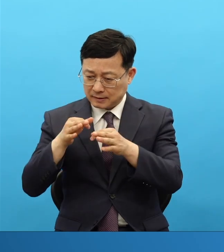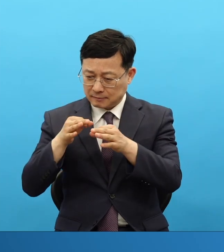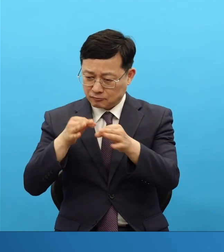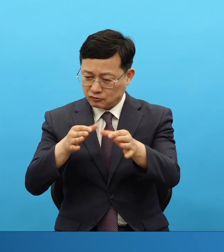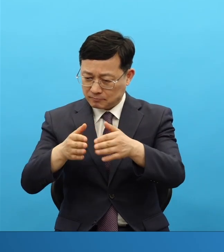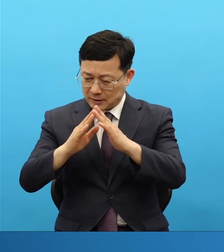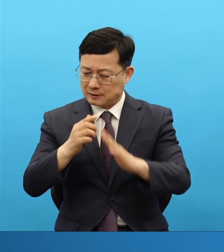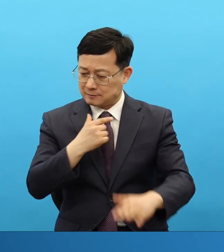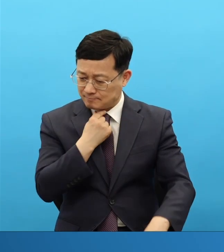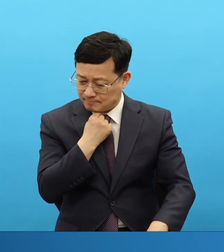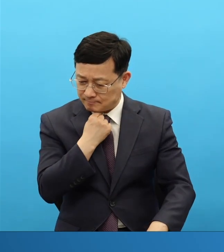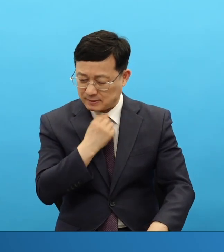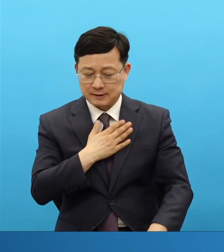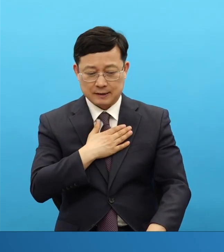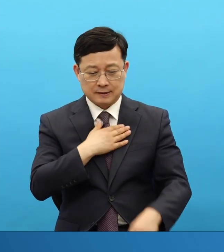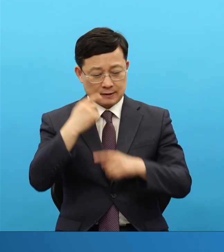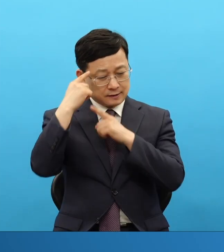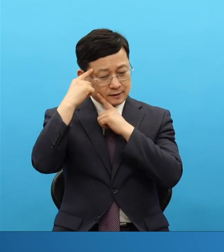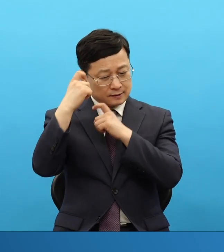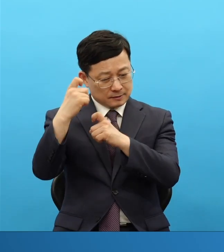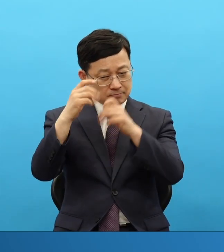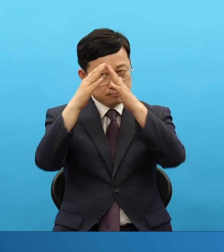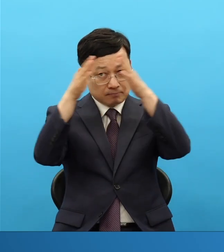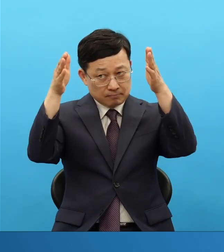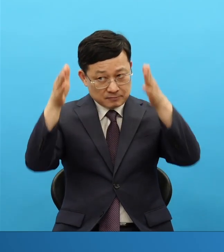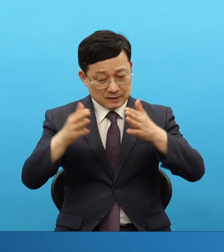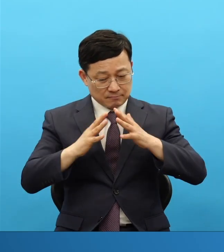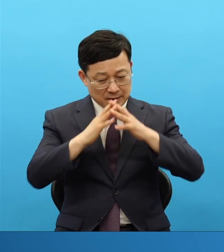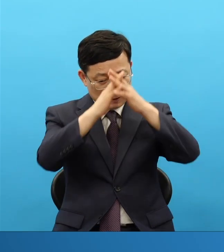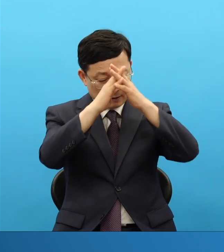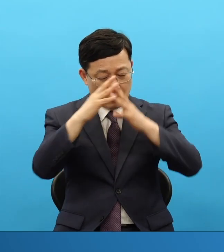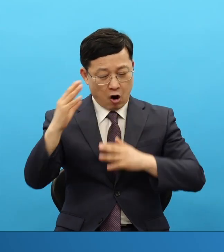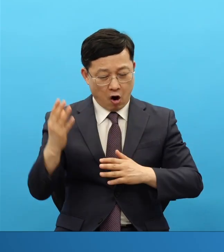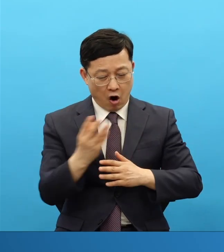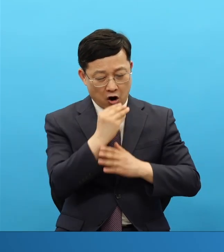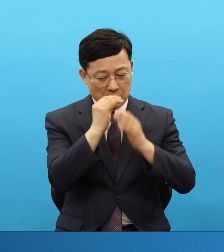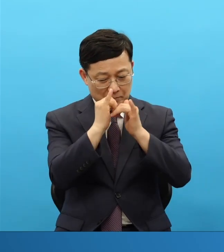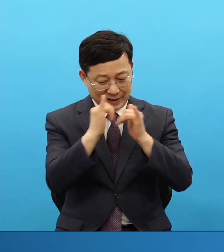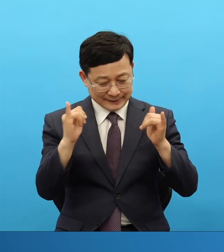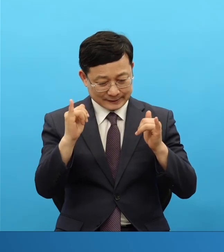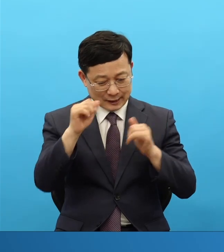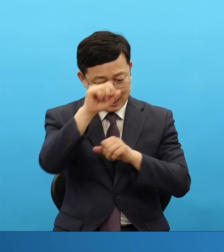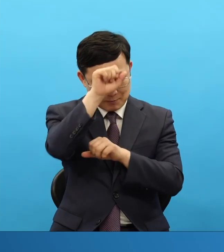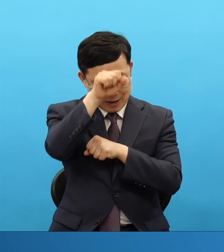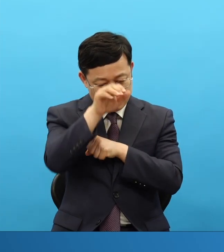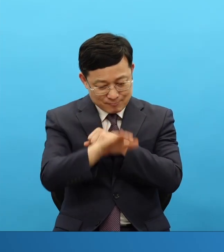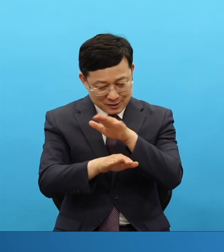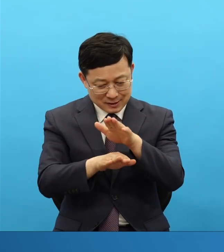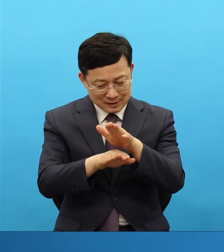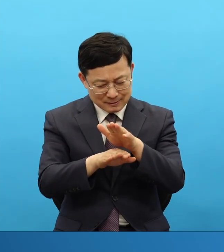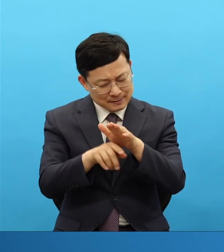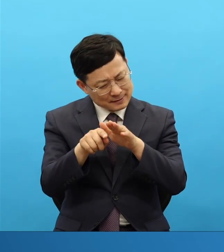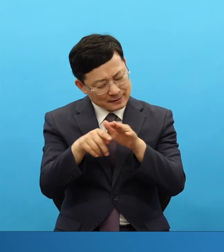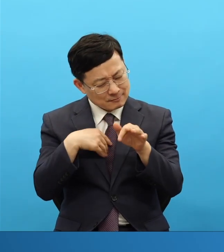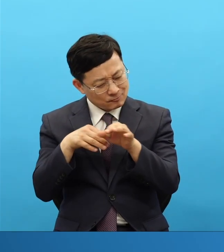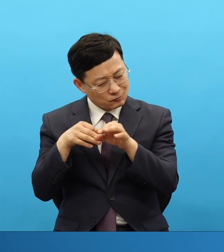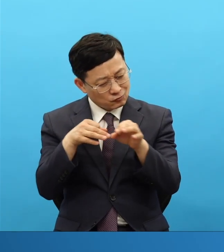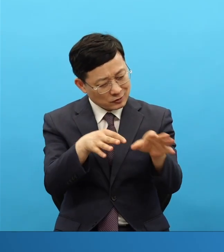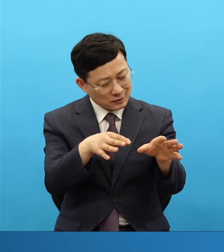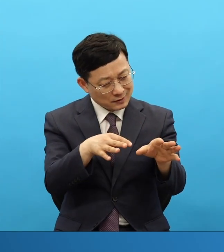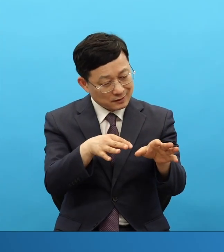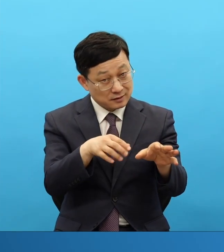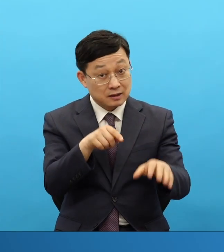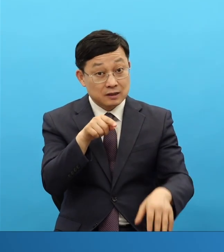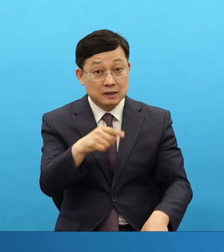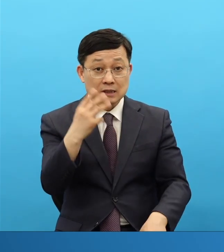남기는 기념비를 세우는 홀리베이션 될 And 거다. I'll leave behind a memorial that will leave behind these footprints, the Holy Mason. 이게 여러분이